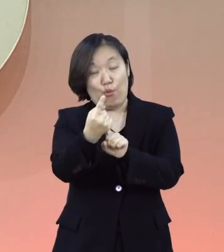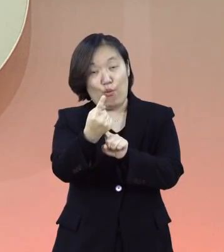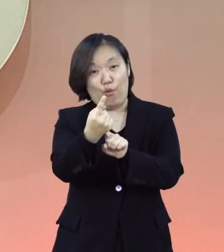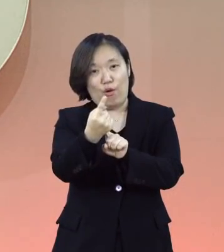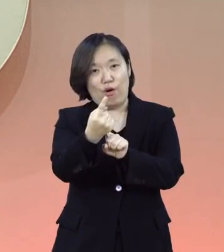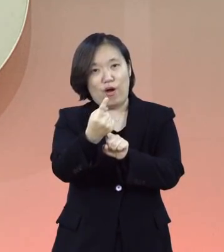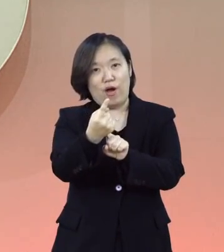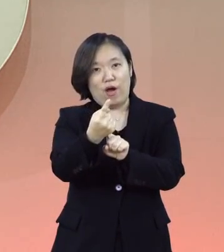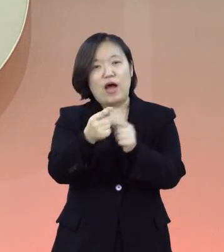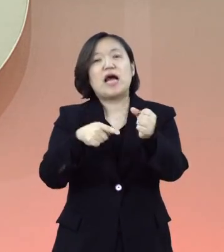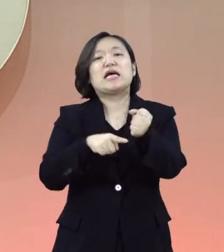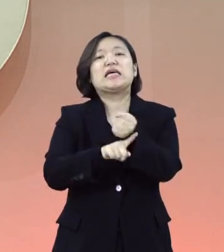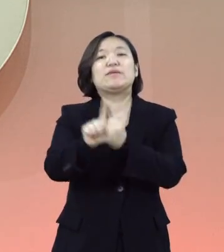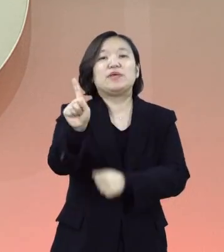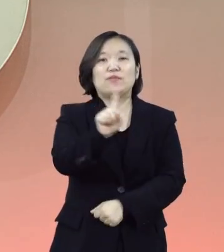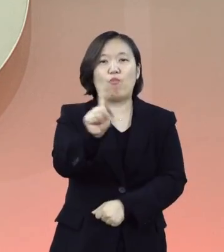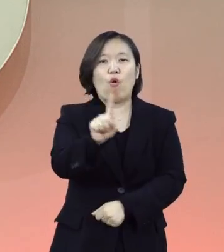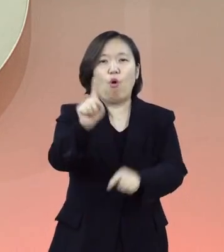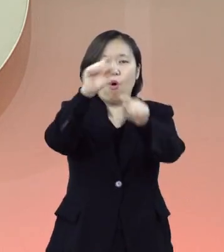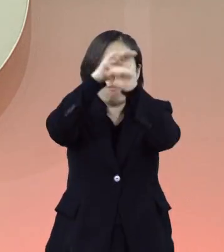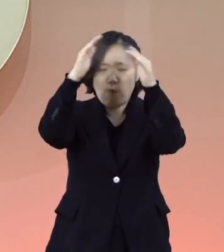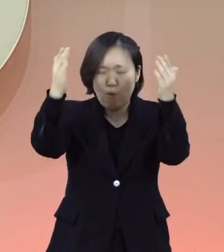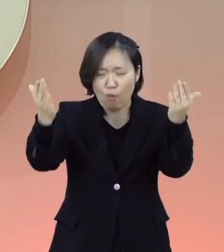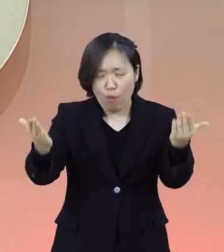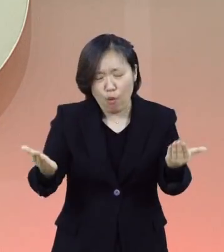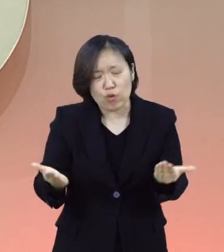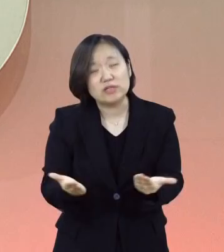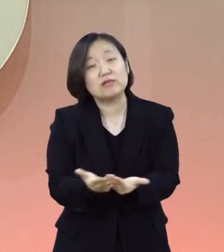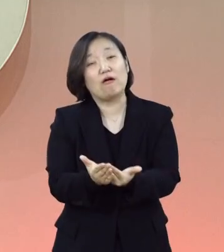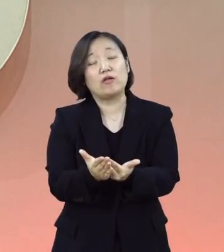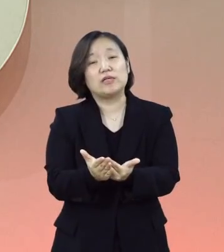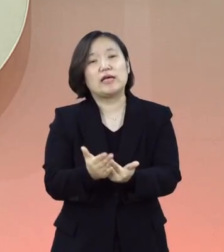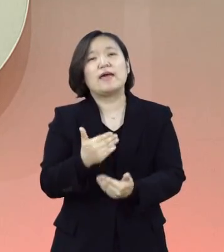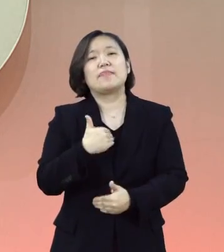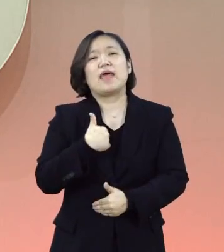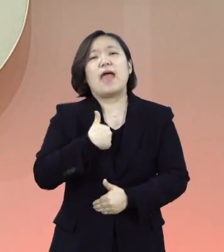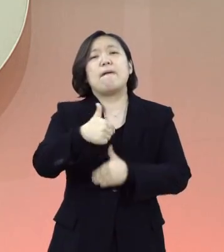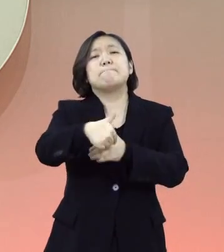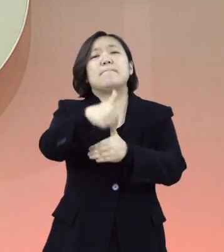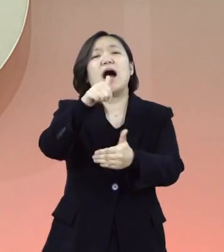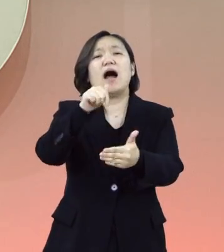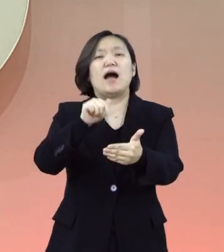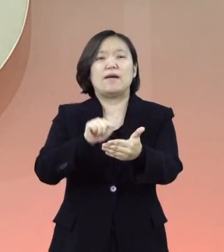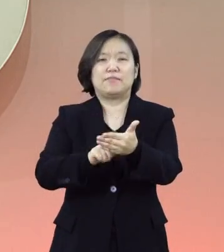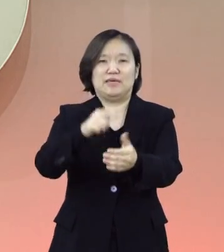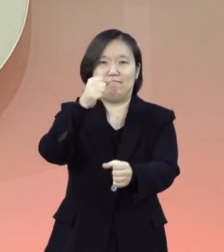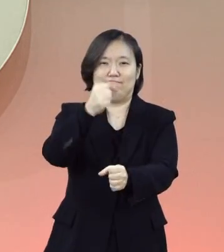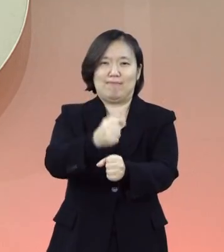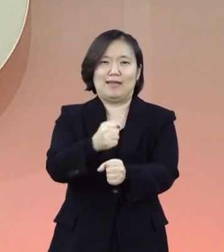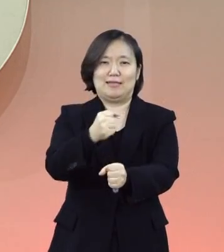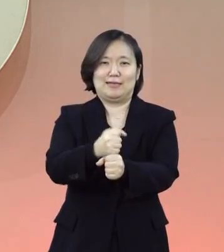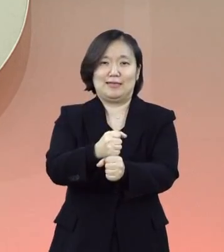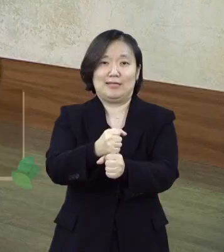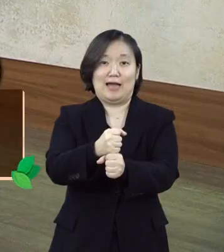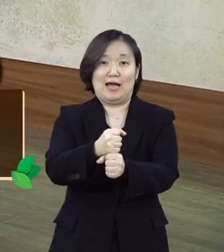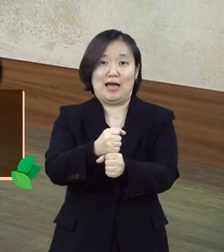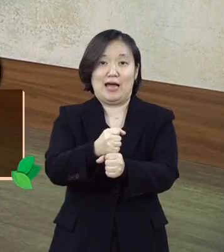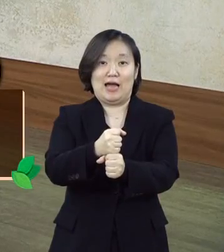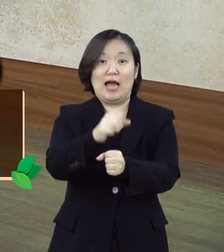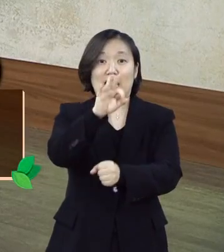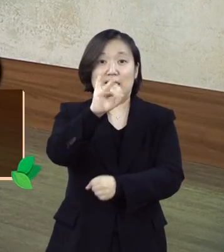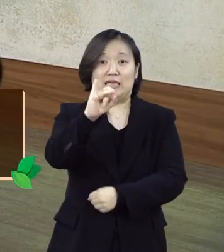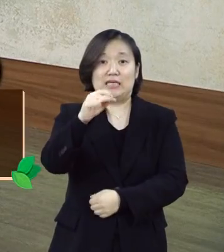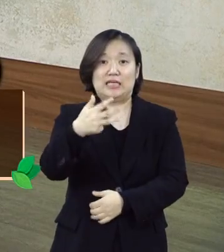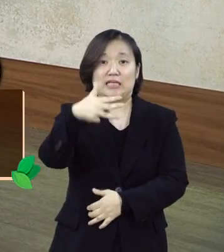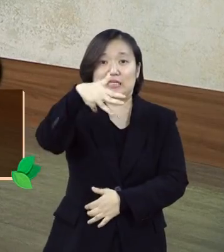일체 모든 것은 오직 마음이 지은 것이다. 마음이 만든 것이다. 일체